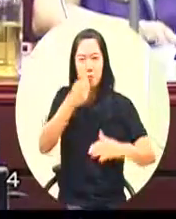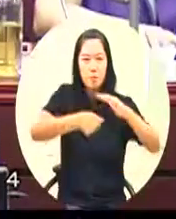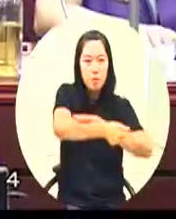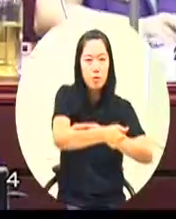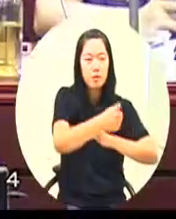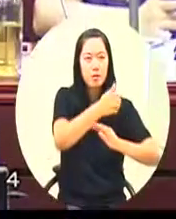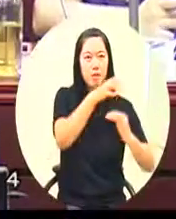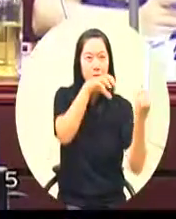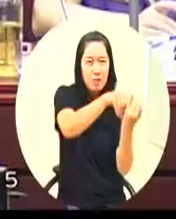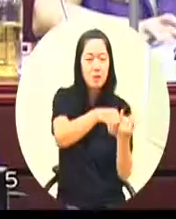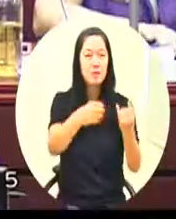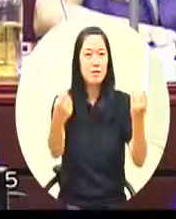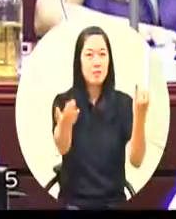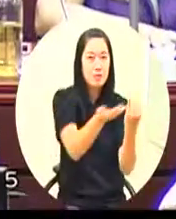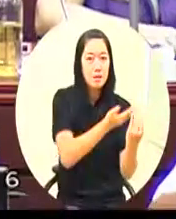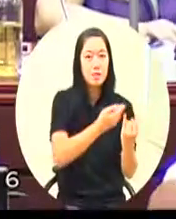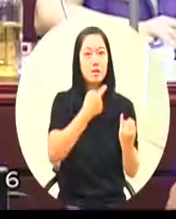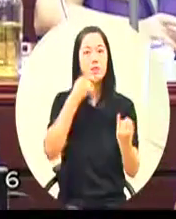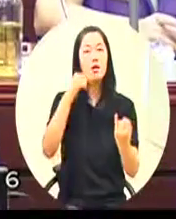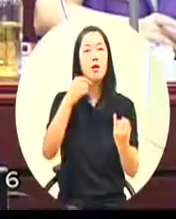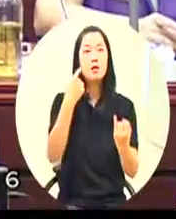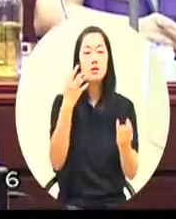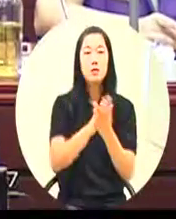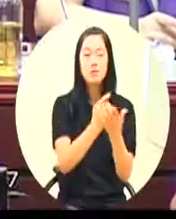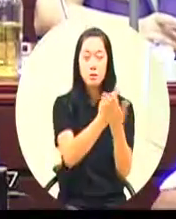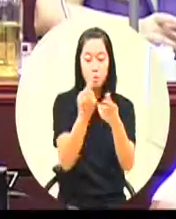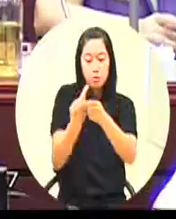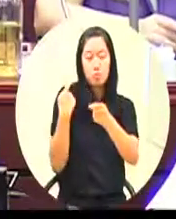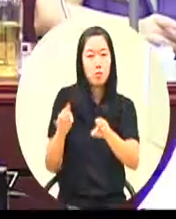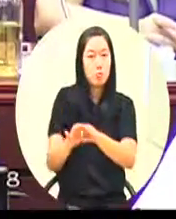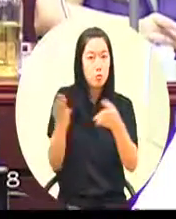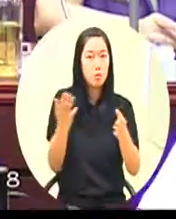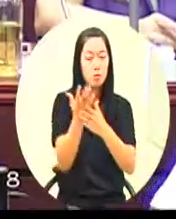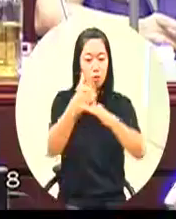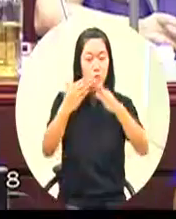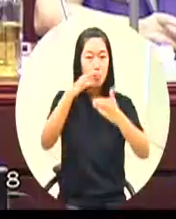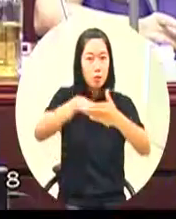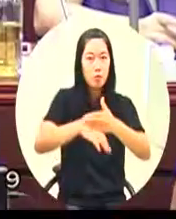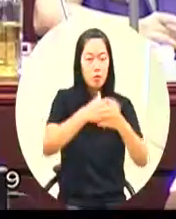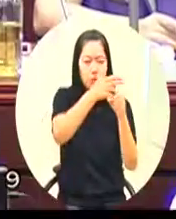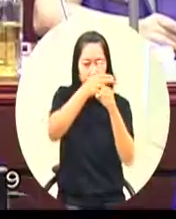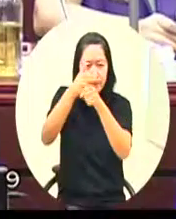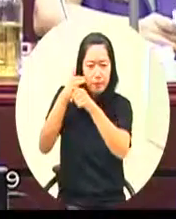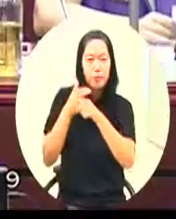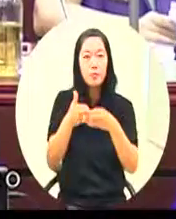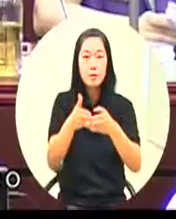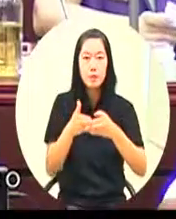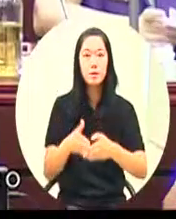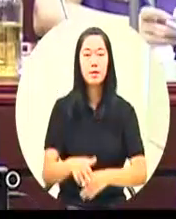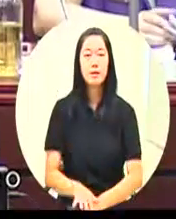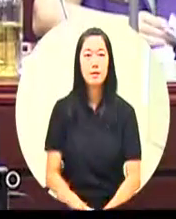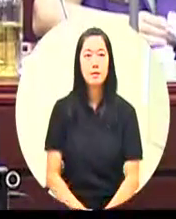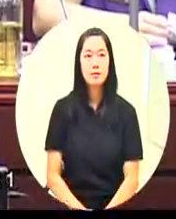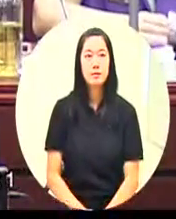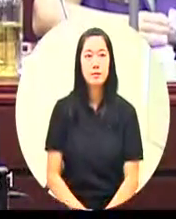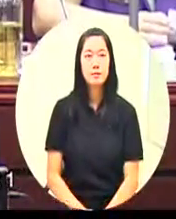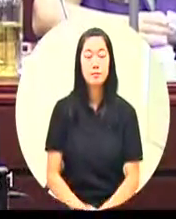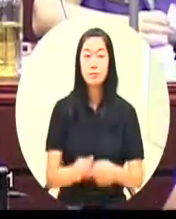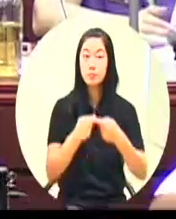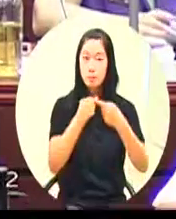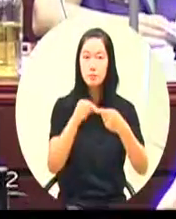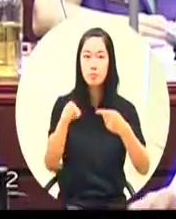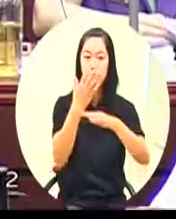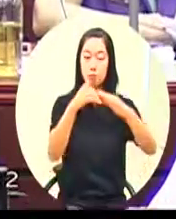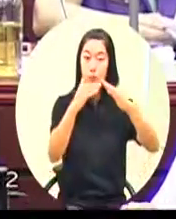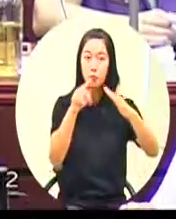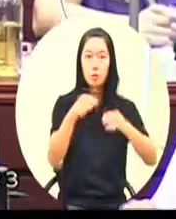去年开始就全方位的检视每一个学校的校安到底还有没有防护的漏洞，所以第一个是学校